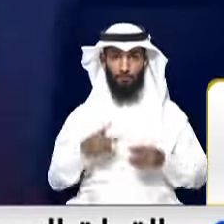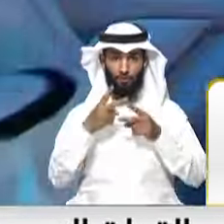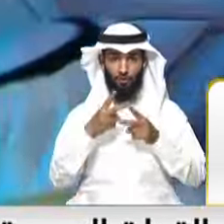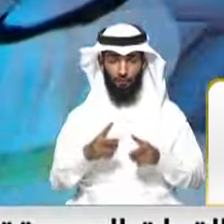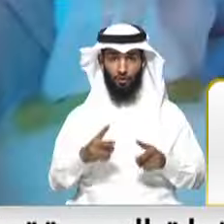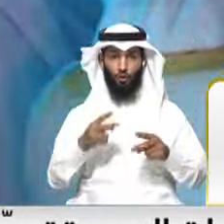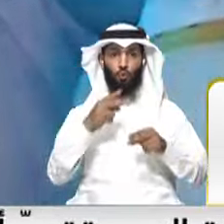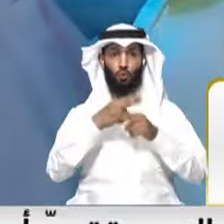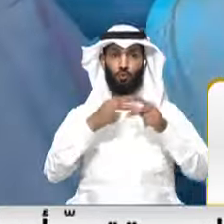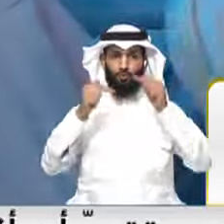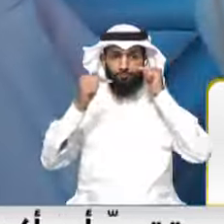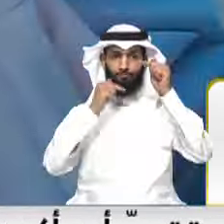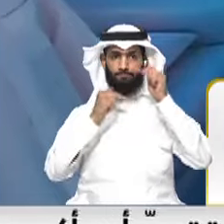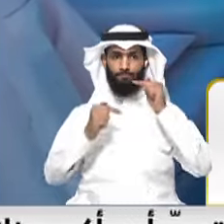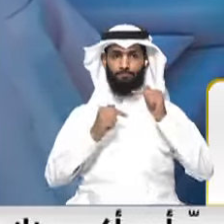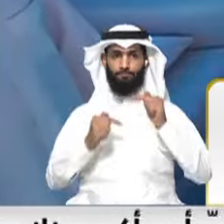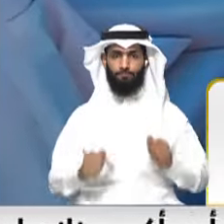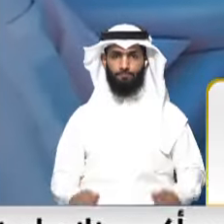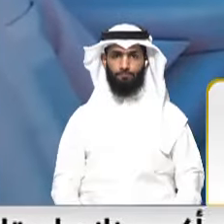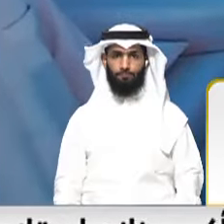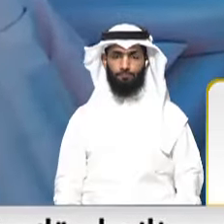الوطني.